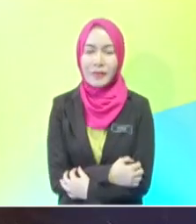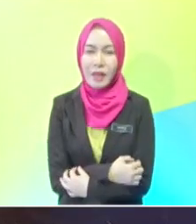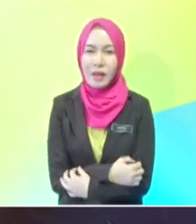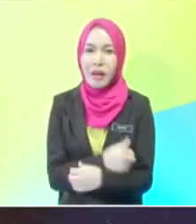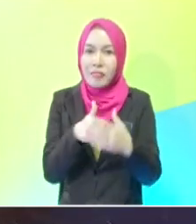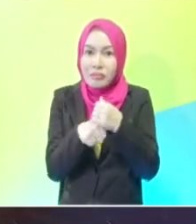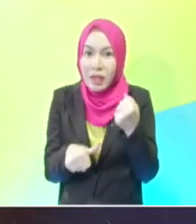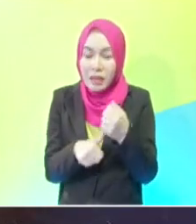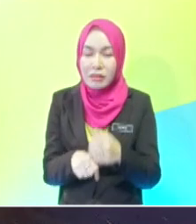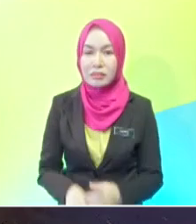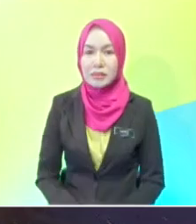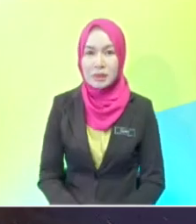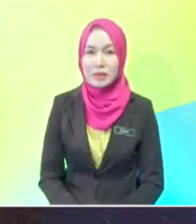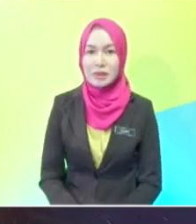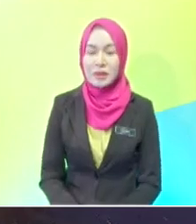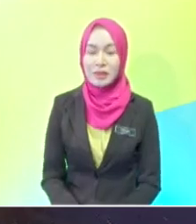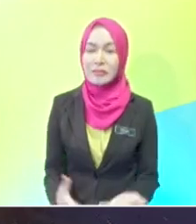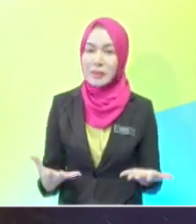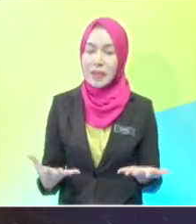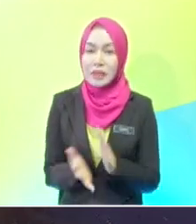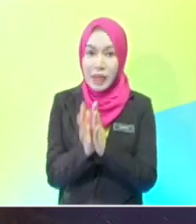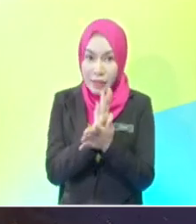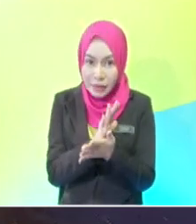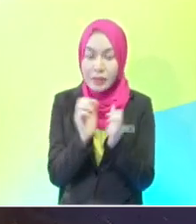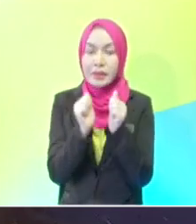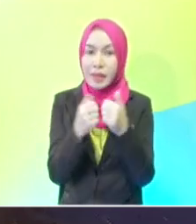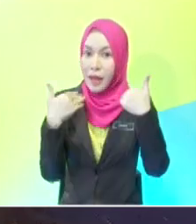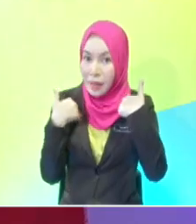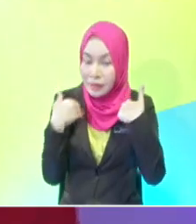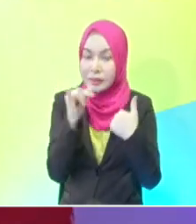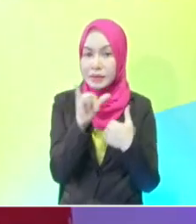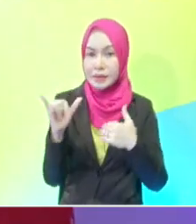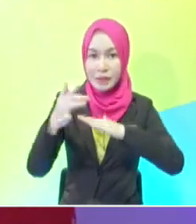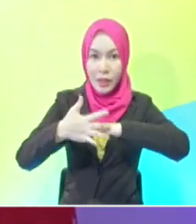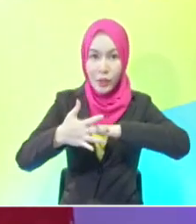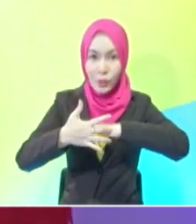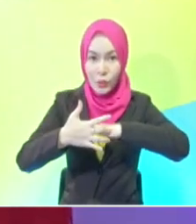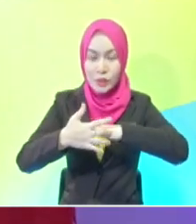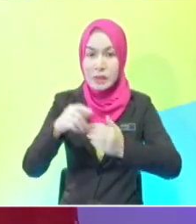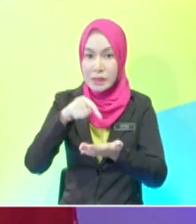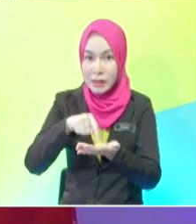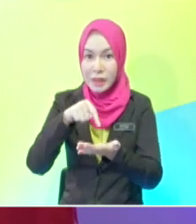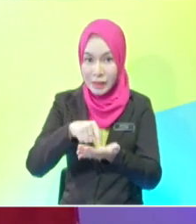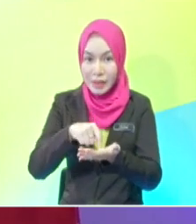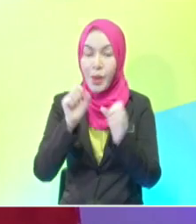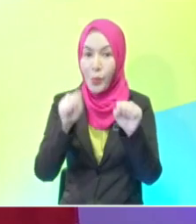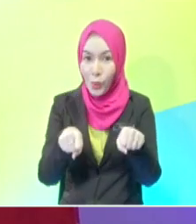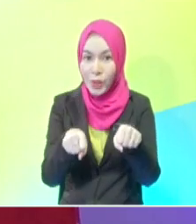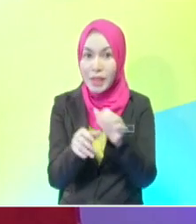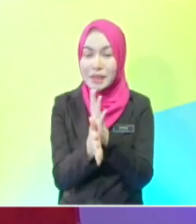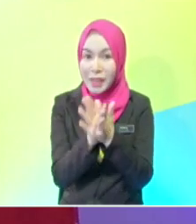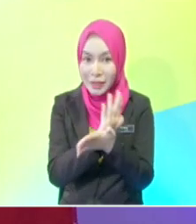dengan teknologi genetik nih kita boleh hasilkan lembut yang tanpa protein